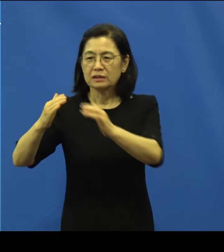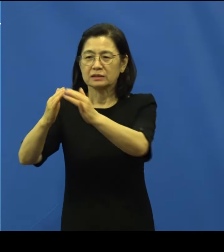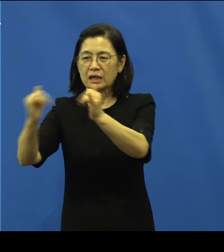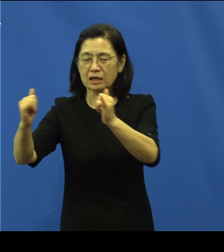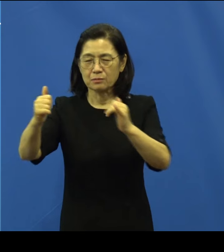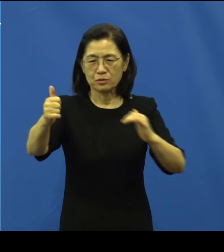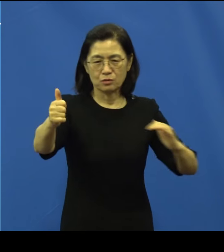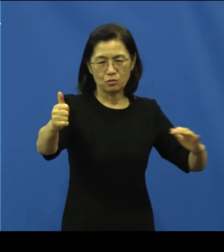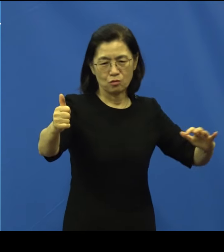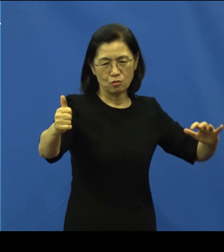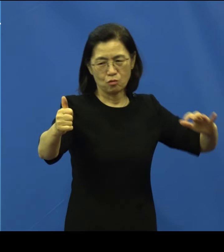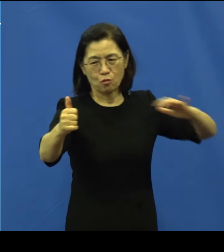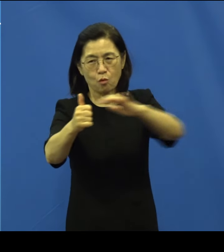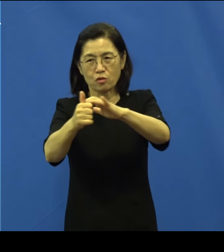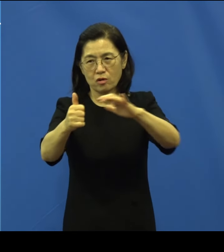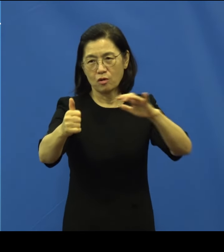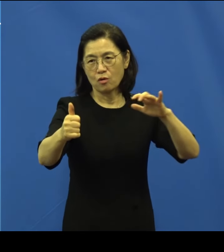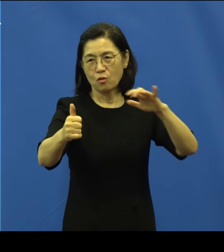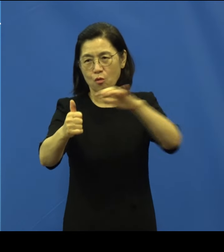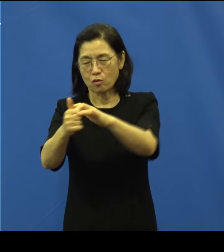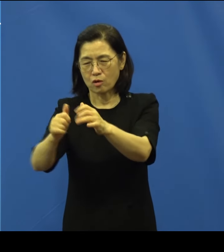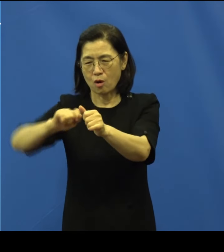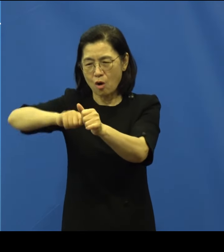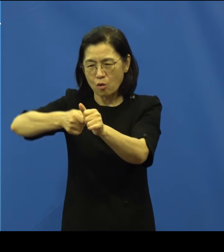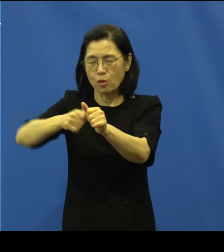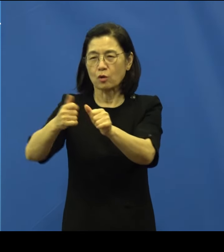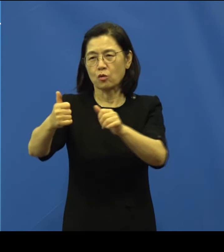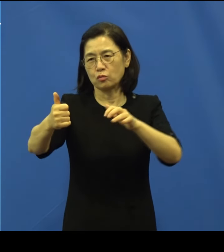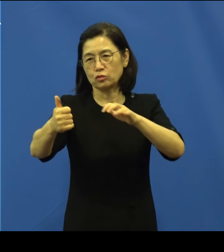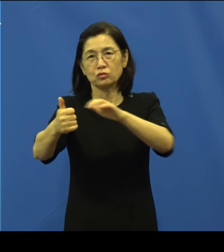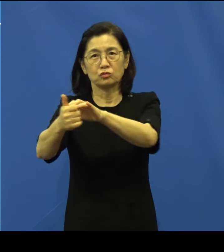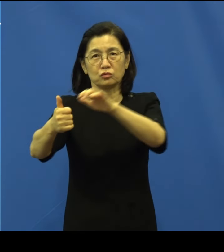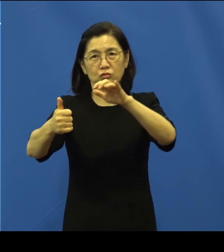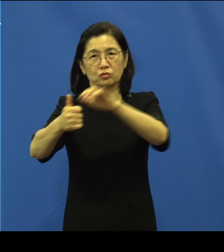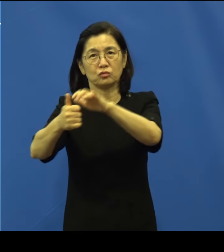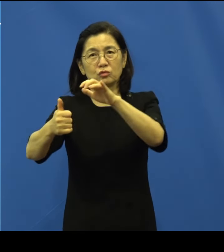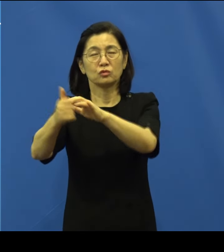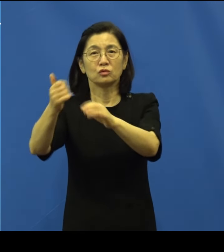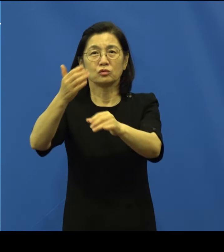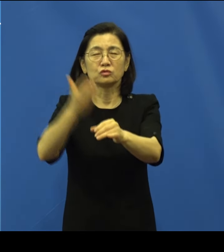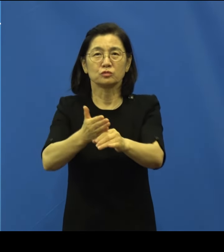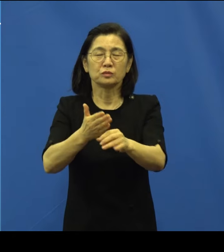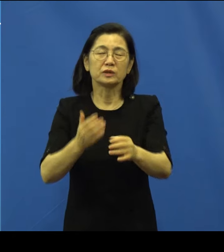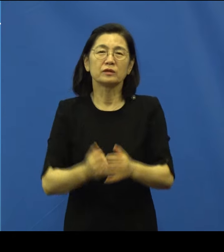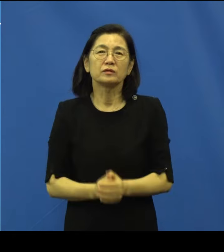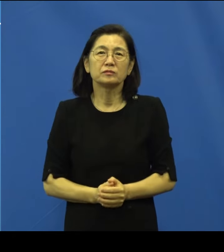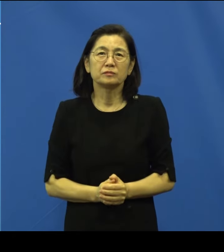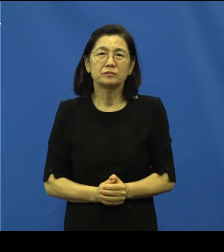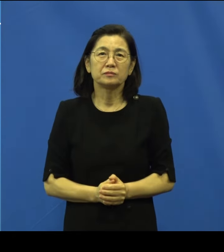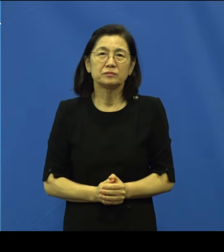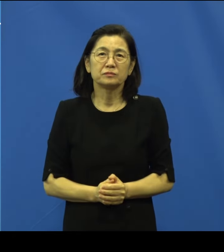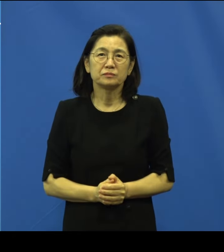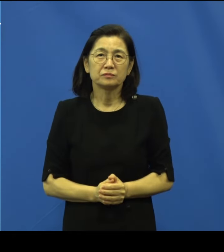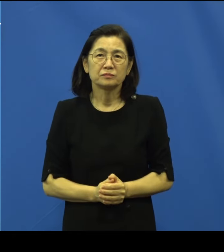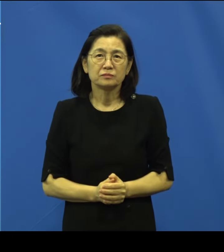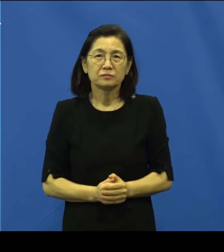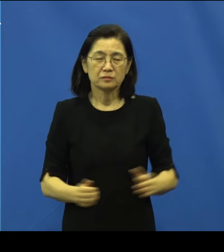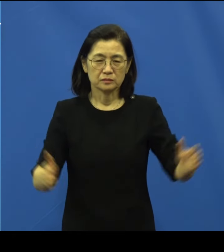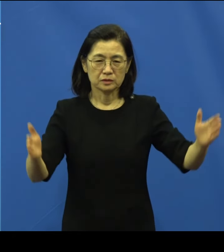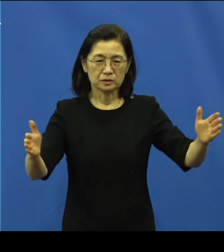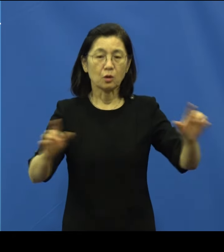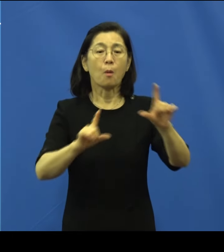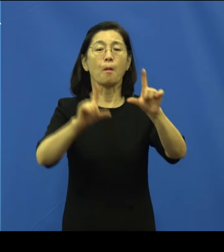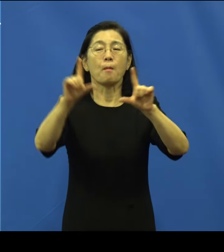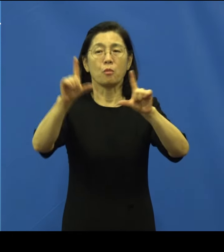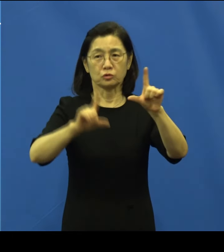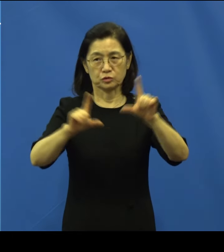여러분, 이스라엘을 괴롭히는 것은 이스라엘에만 공격하는 게 아니고 이스라엘의 하나님을 공격하는 것. 그러니까 이제 그런